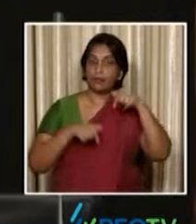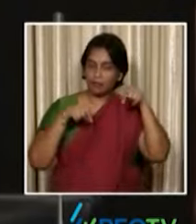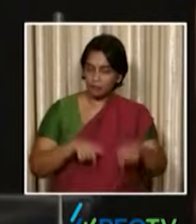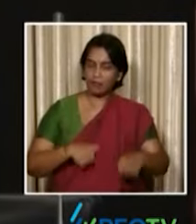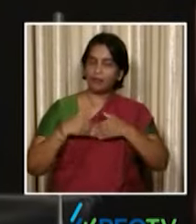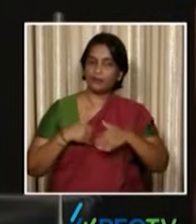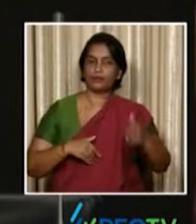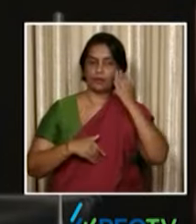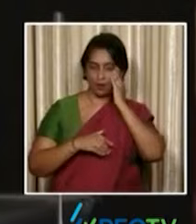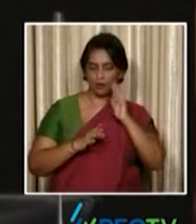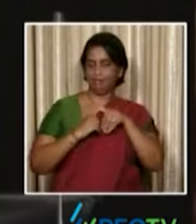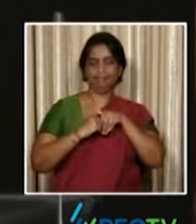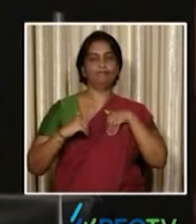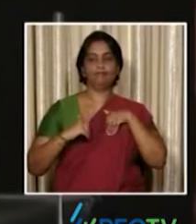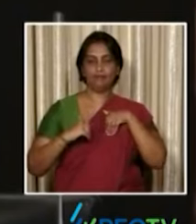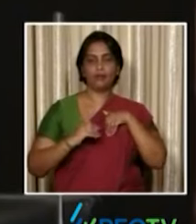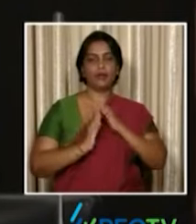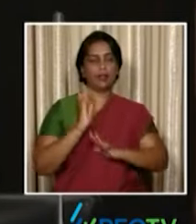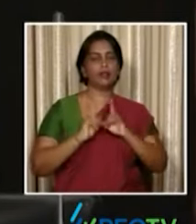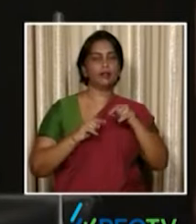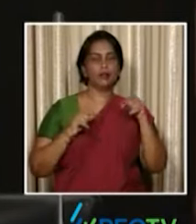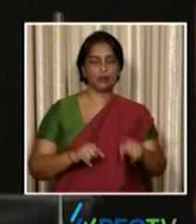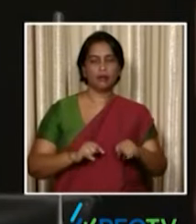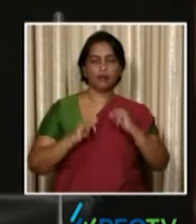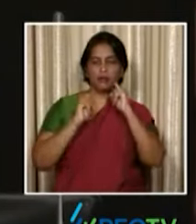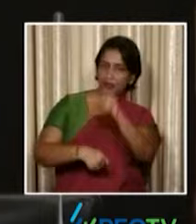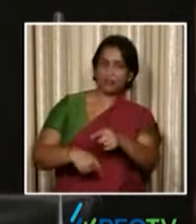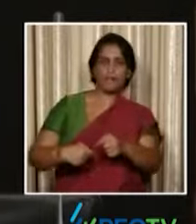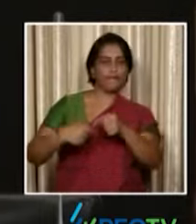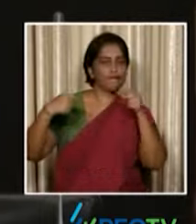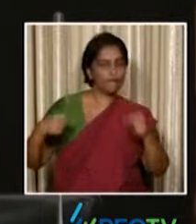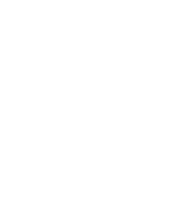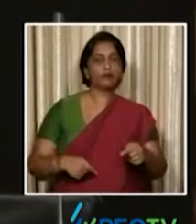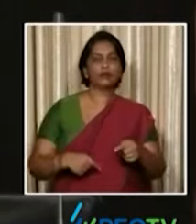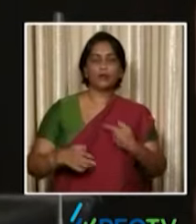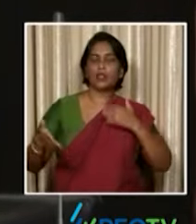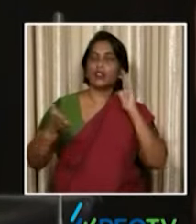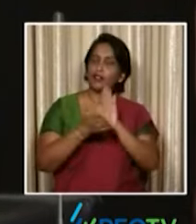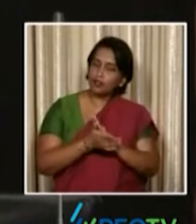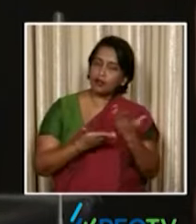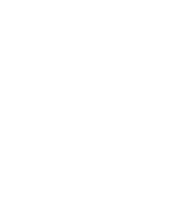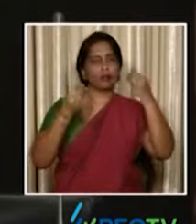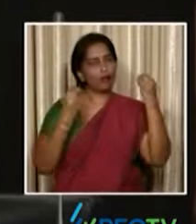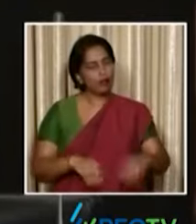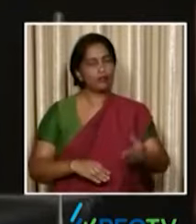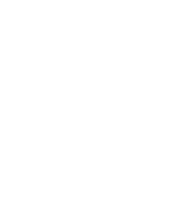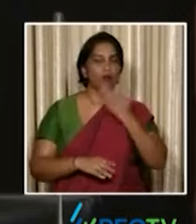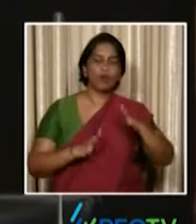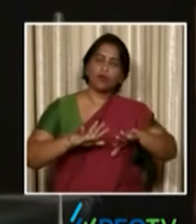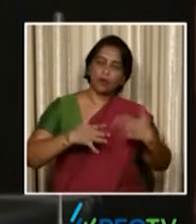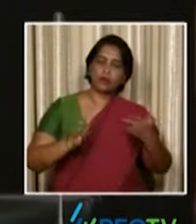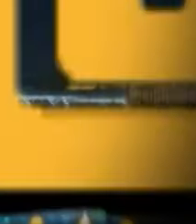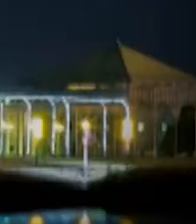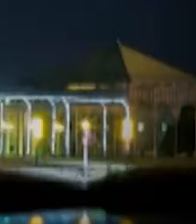ඉඳලා ස්වාධීන මන්ත්‍රීවරයෙක් හැටියට මේ අසුද්ධ සංවිධානයට විරුද්ධව එකතු වෙන්න පුළුවන් පරාජයට පත් කරන්න පුළුවන් ඕනෑම කෙනෙක්